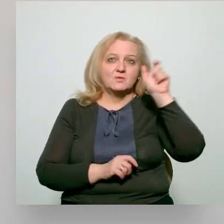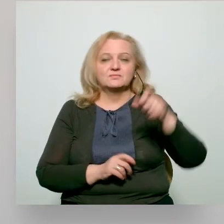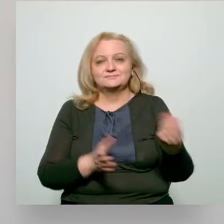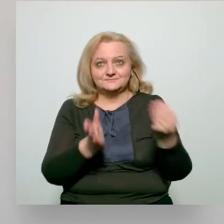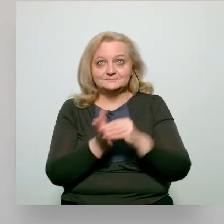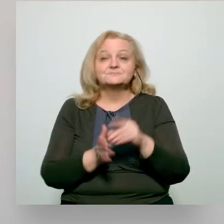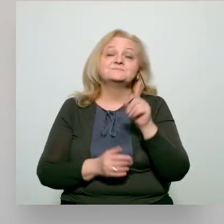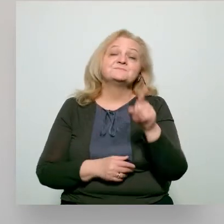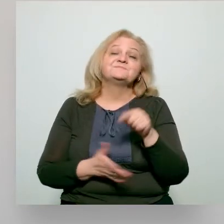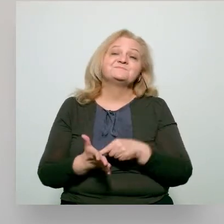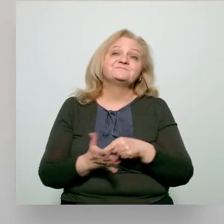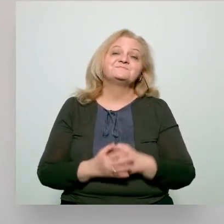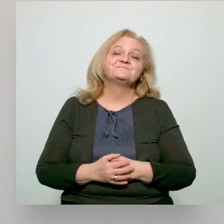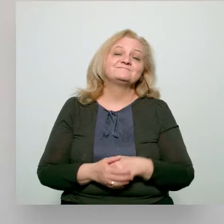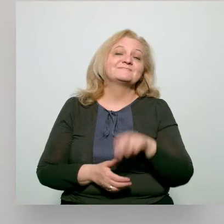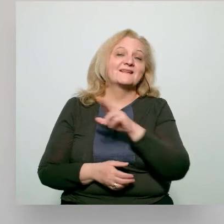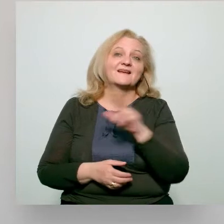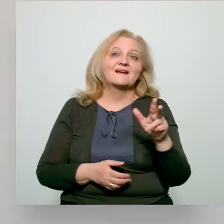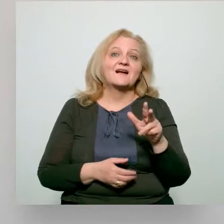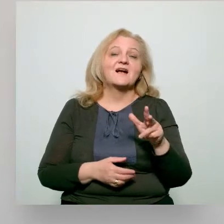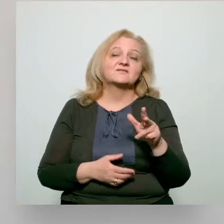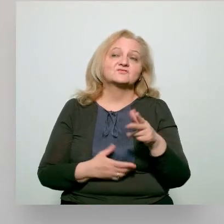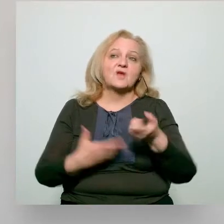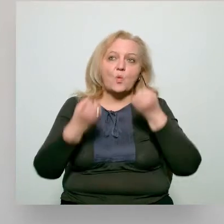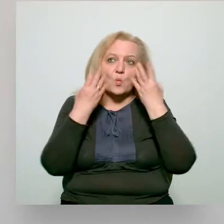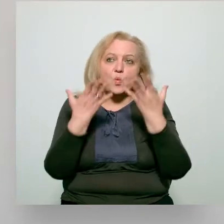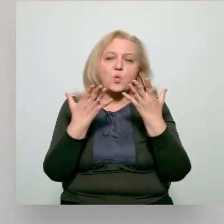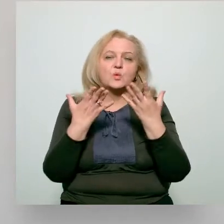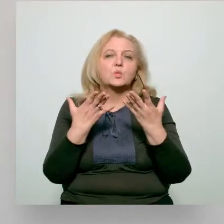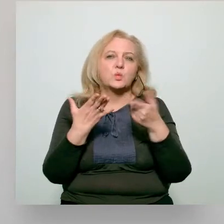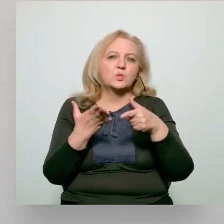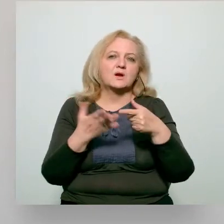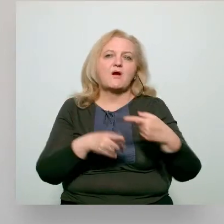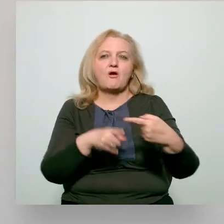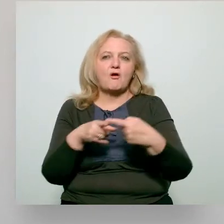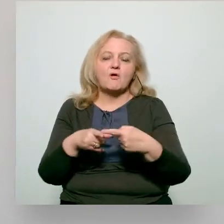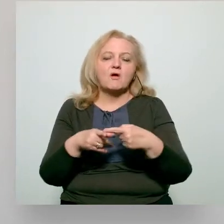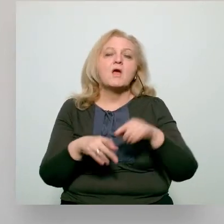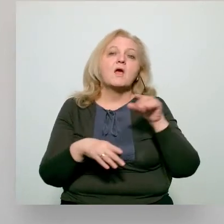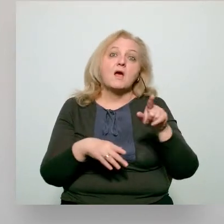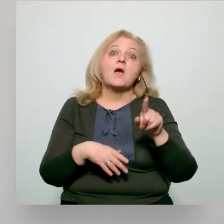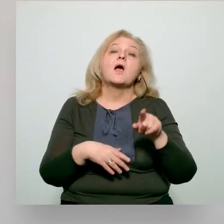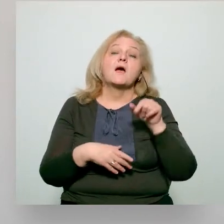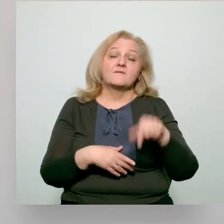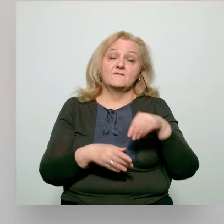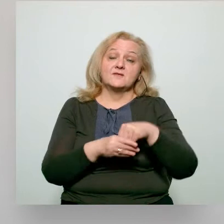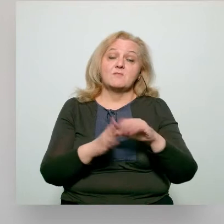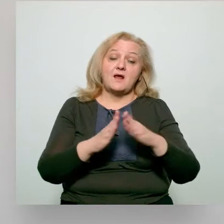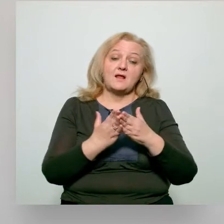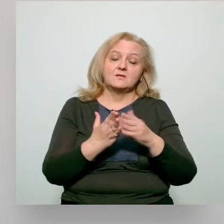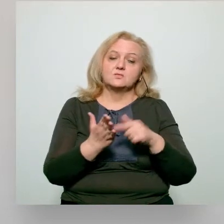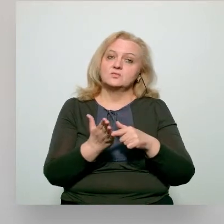oczywiście jak każda skolonizowana kultura poddana kolonizacji, literatura odgrywa w niej ogromną rolę